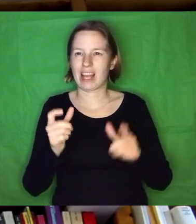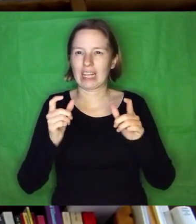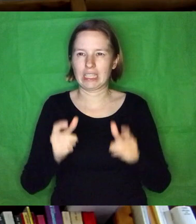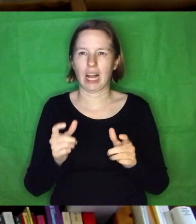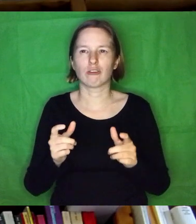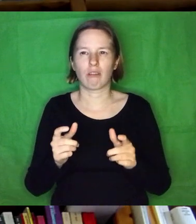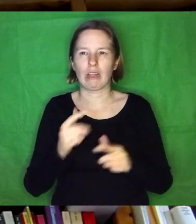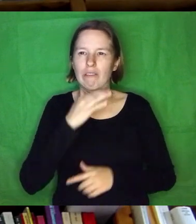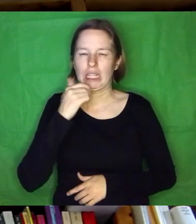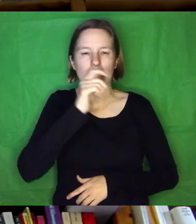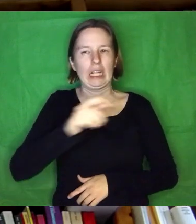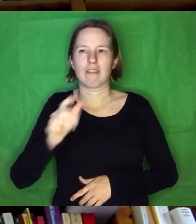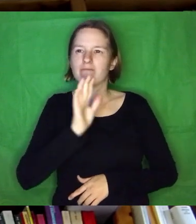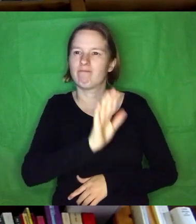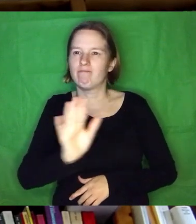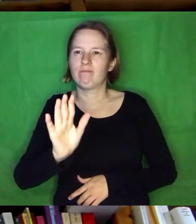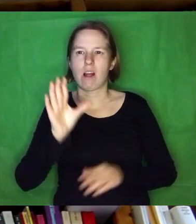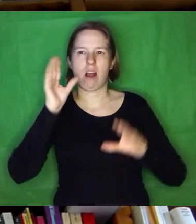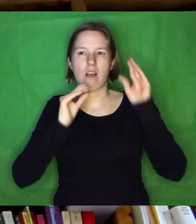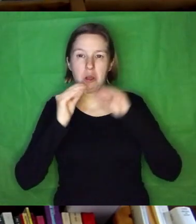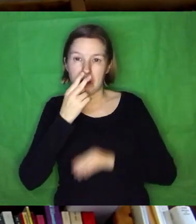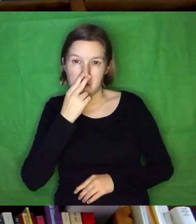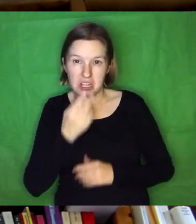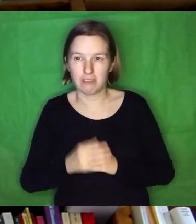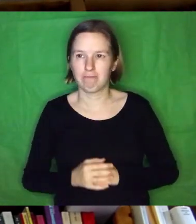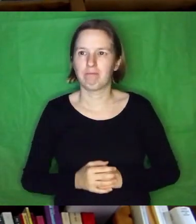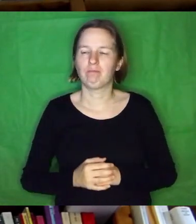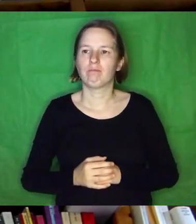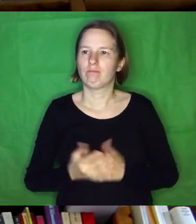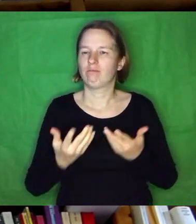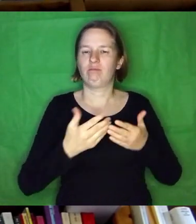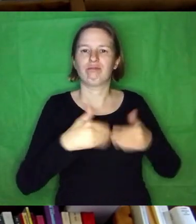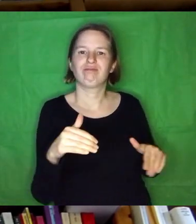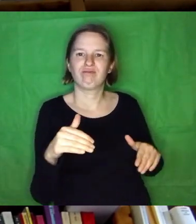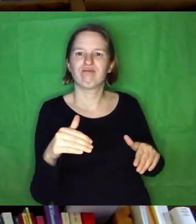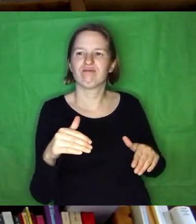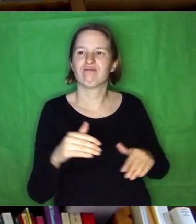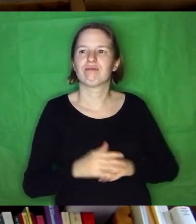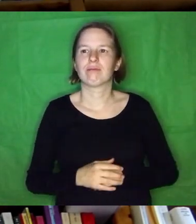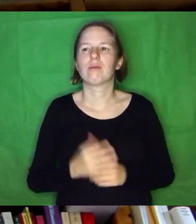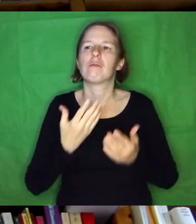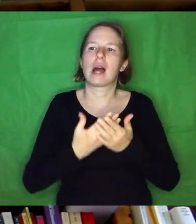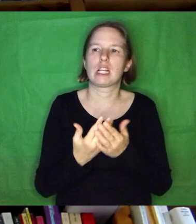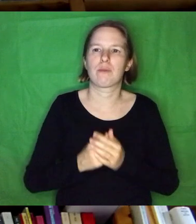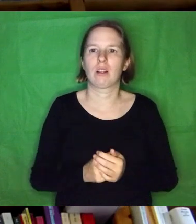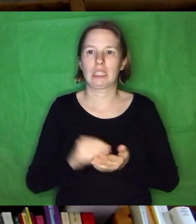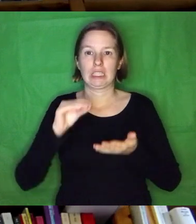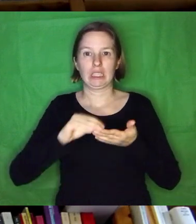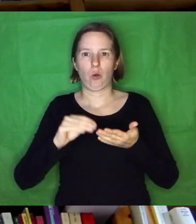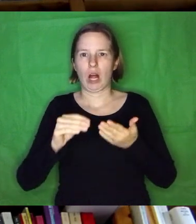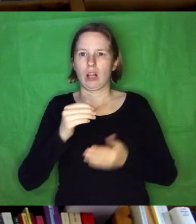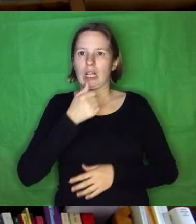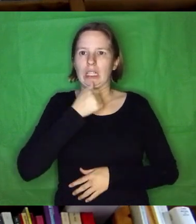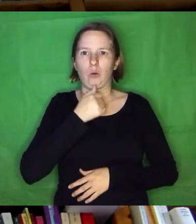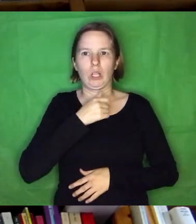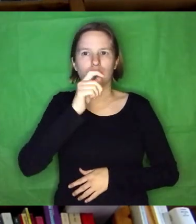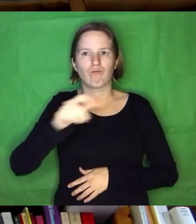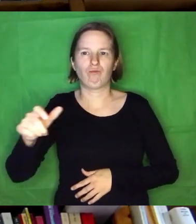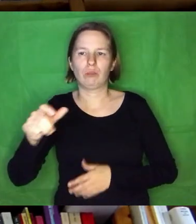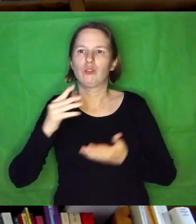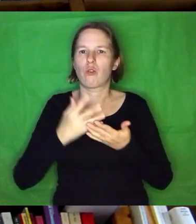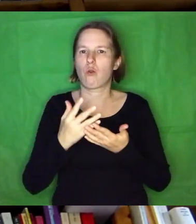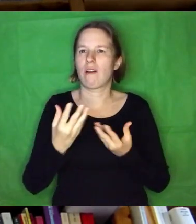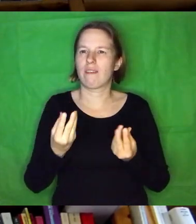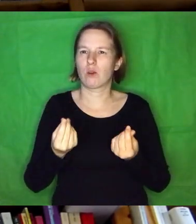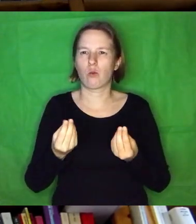Viele Menschen in unserer Gesellschaft machen die Erfahrung, dass sie ausgegrenzt werden. Junge Menschen erleben schon